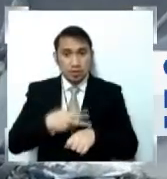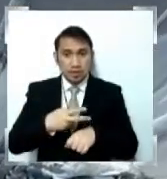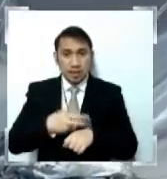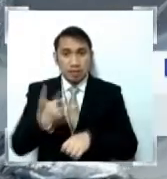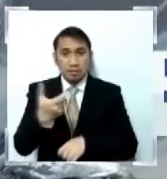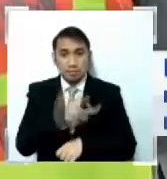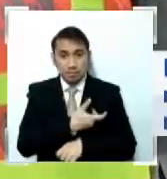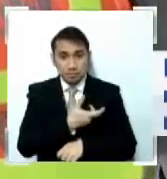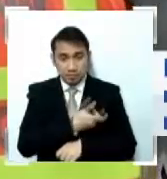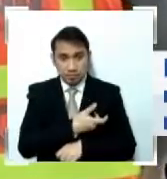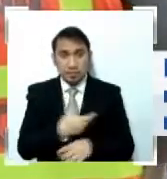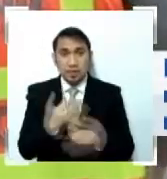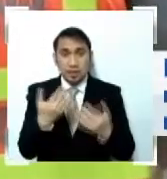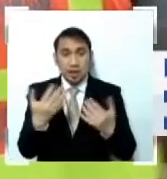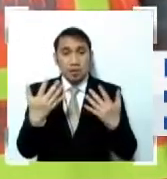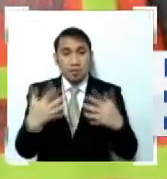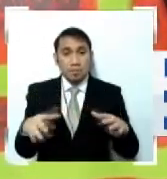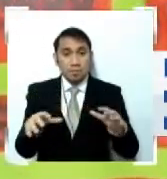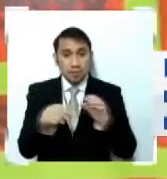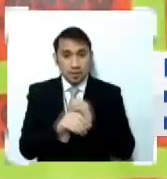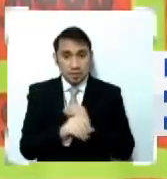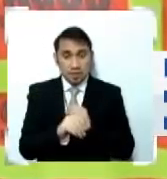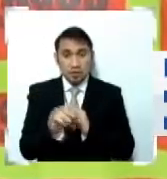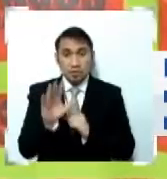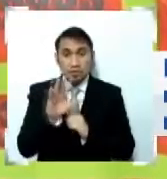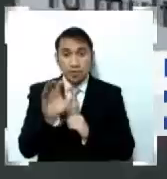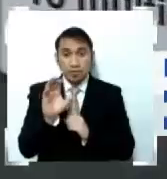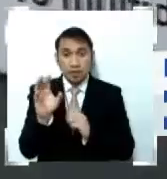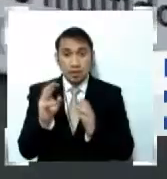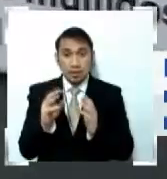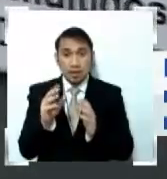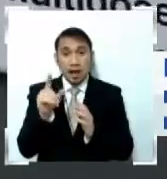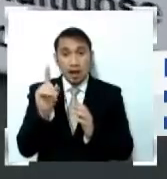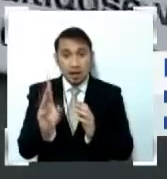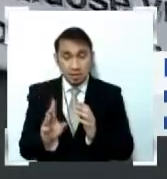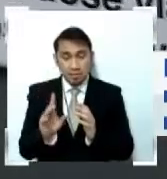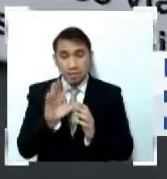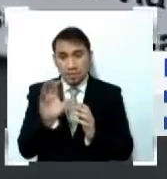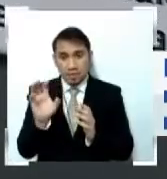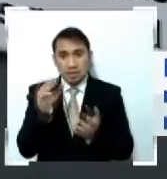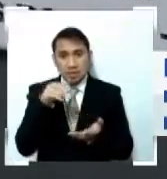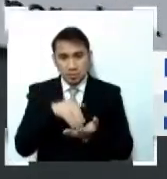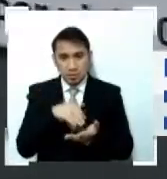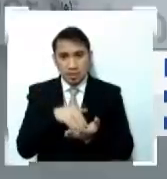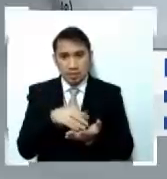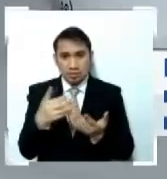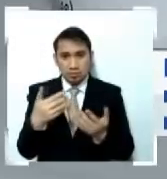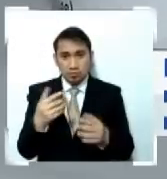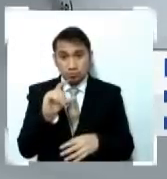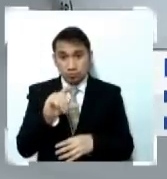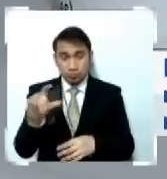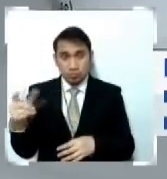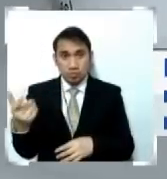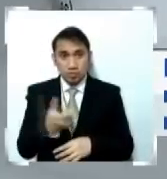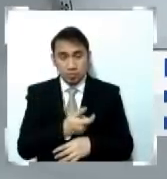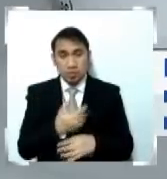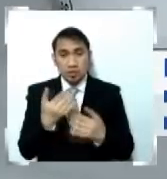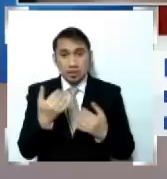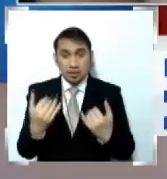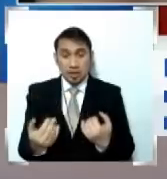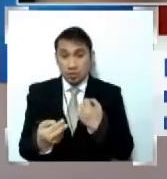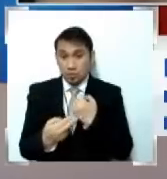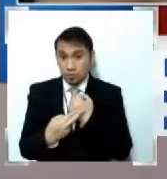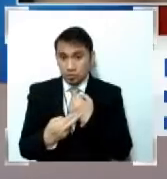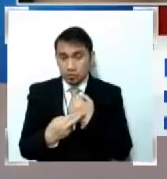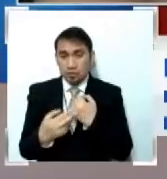2 milyong doses ng AstraZeneca na malapit nang ma-expire. Take 500,000 naman ang nire-reserbang pang first dose at second dose.